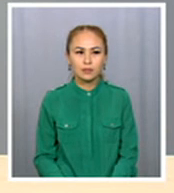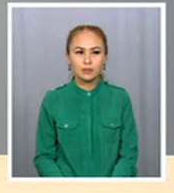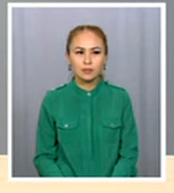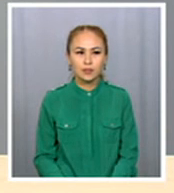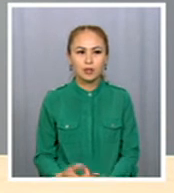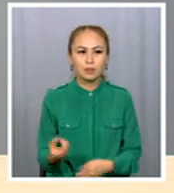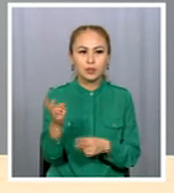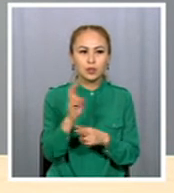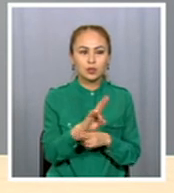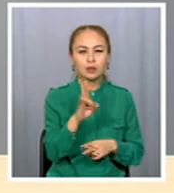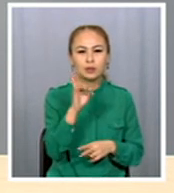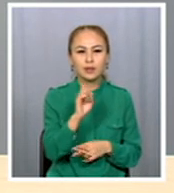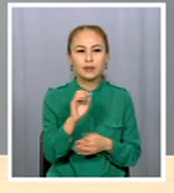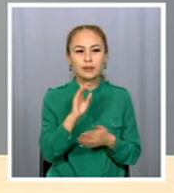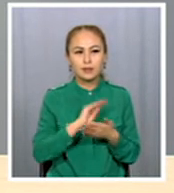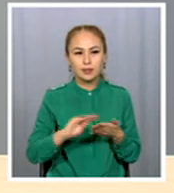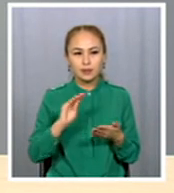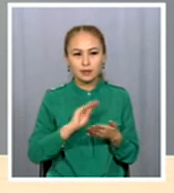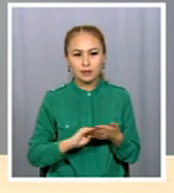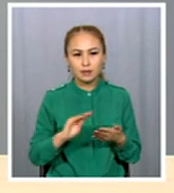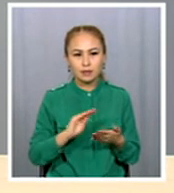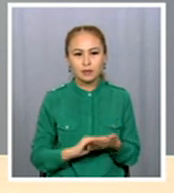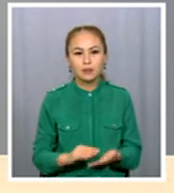Пришел на занятия.